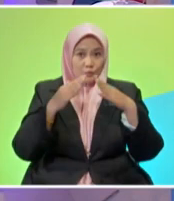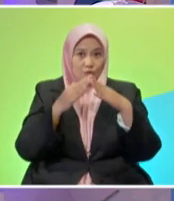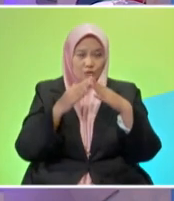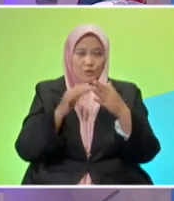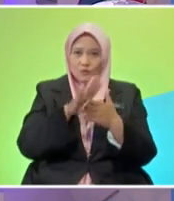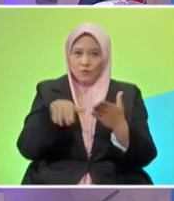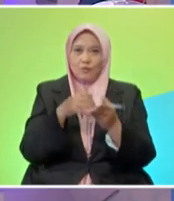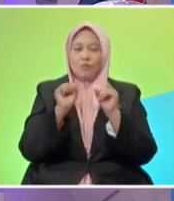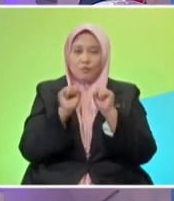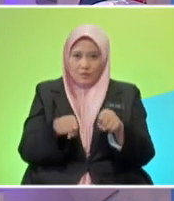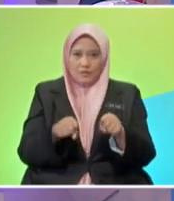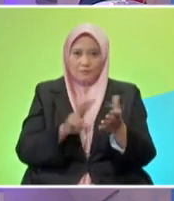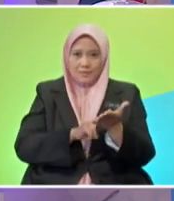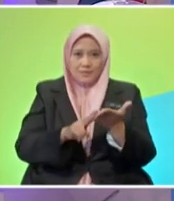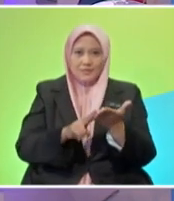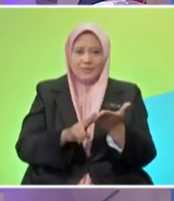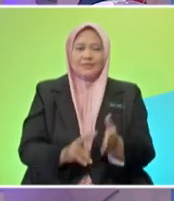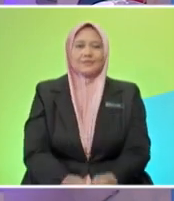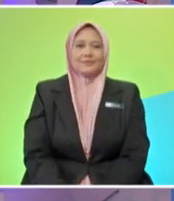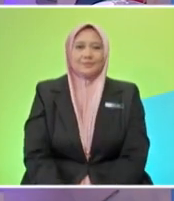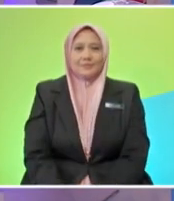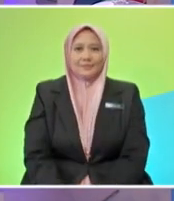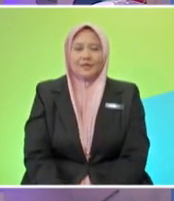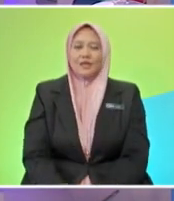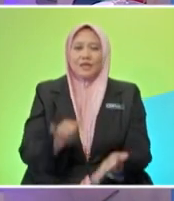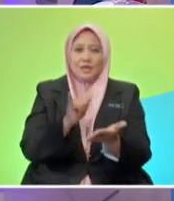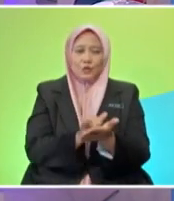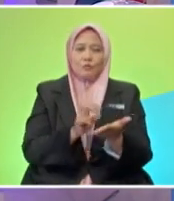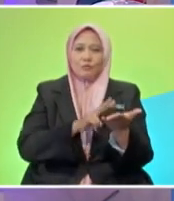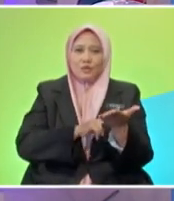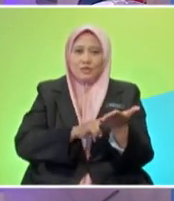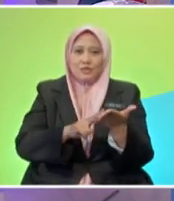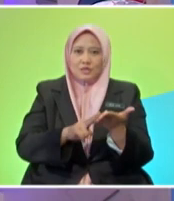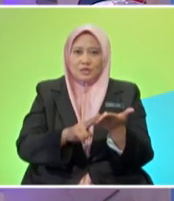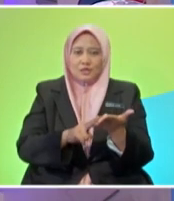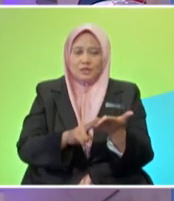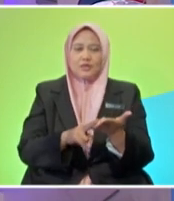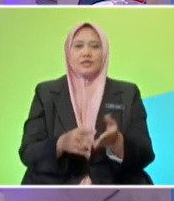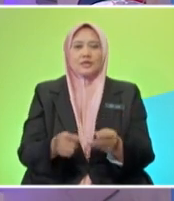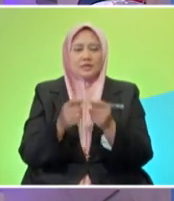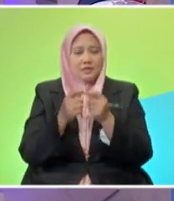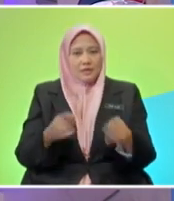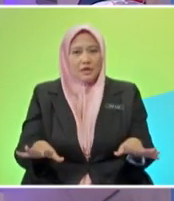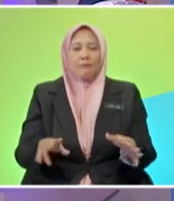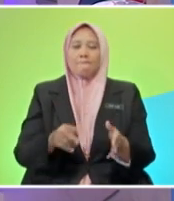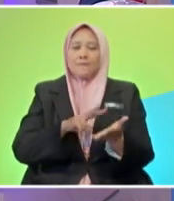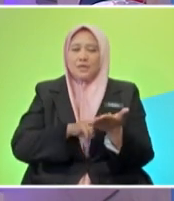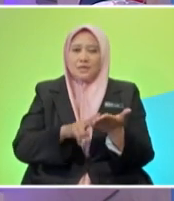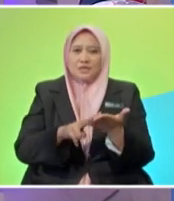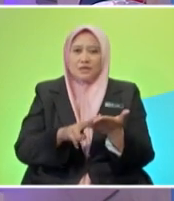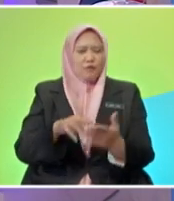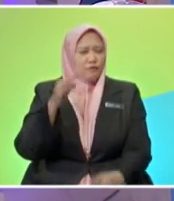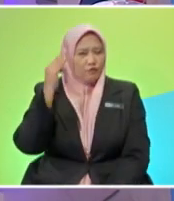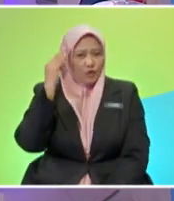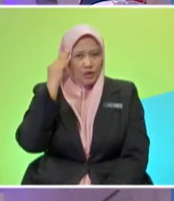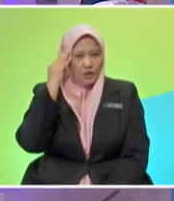membaca selancar Azra Ilana itu tadi? Itu bacaan. Setelah kita baca, kita dah faham petikan ini dan pastinya kita